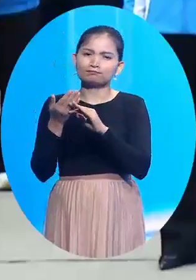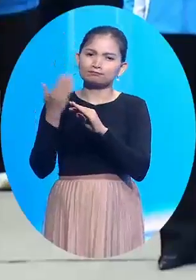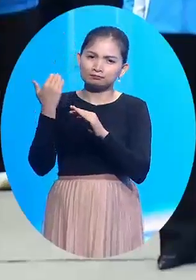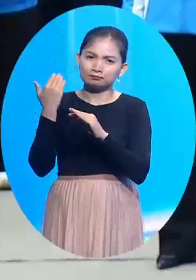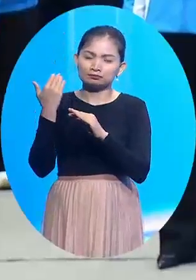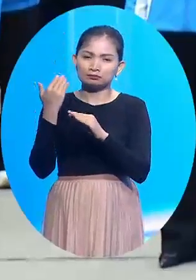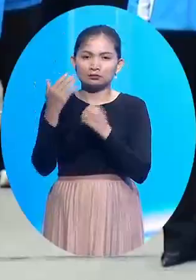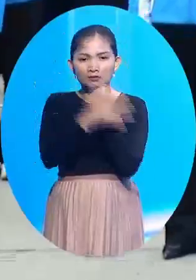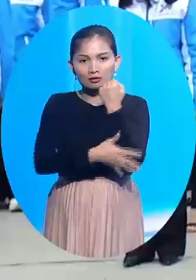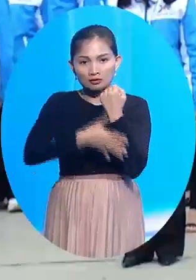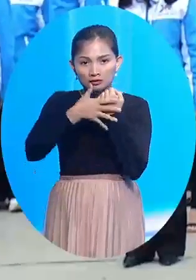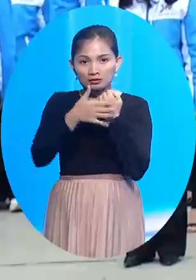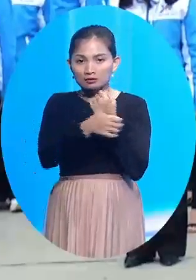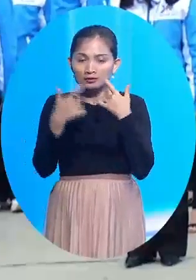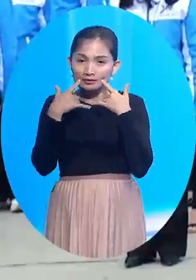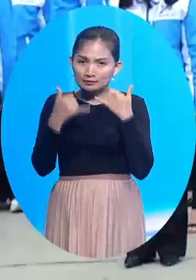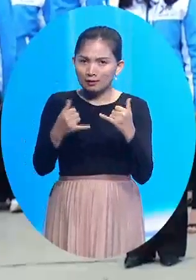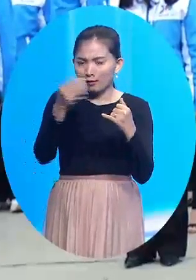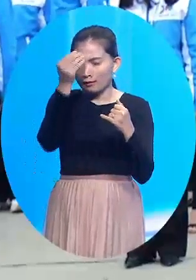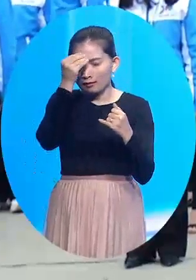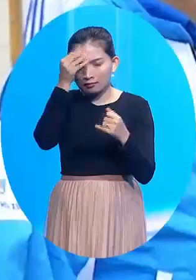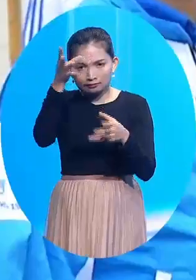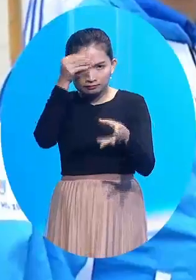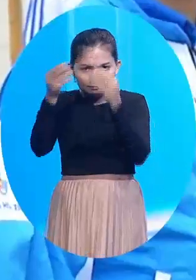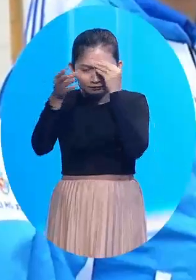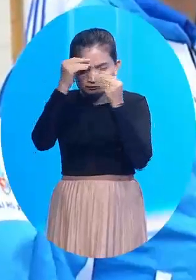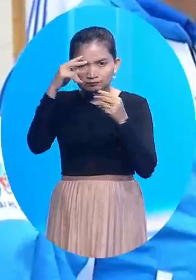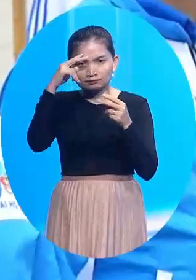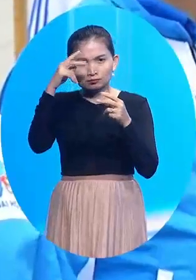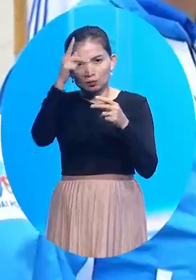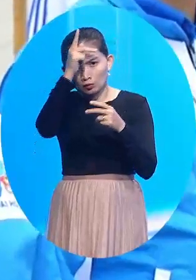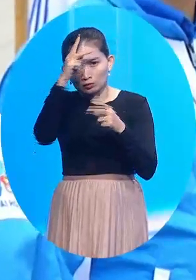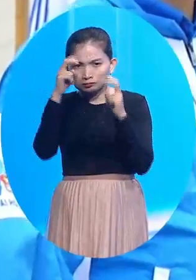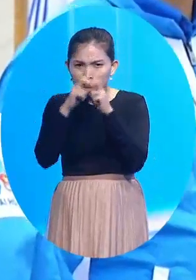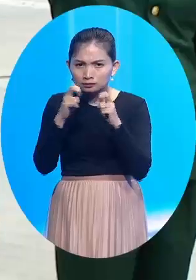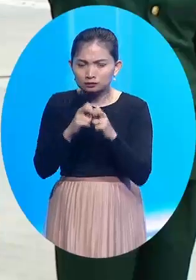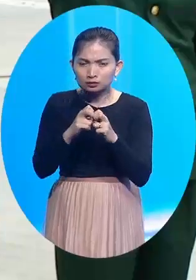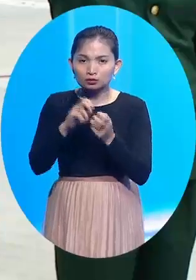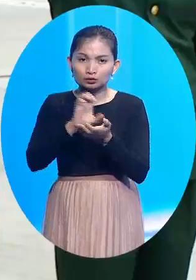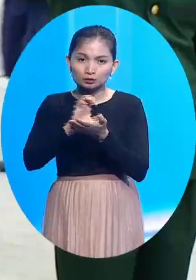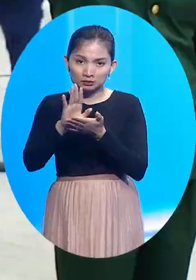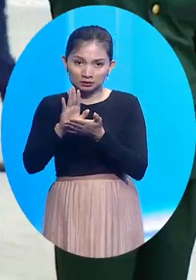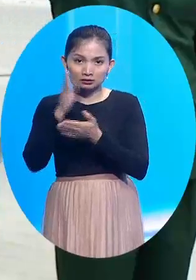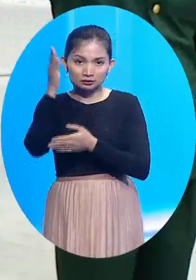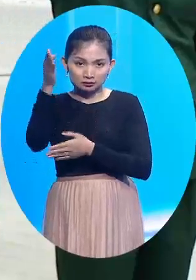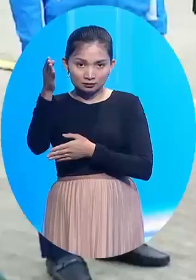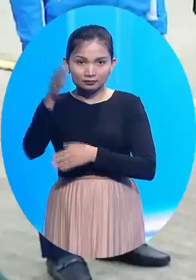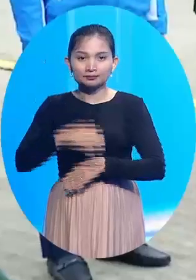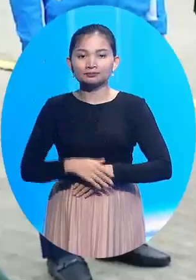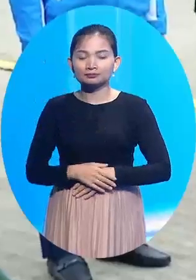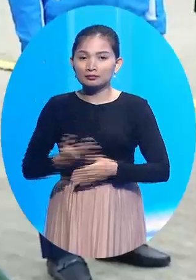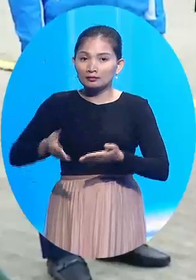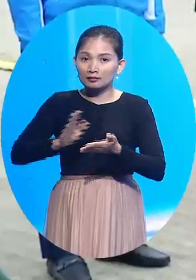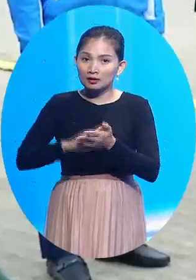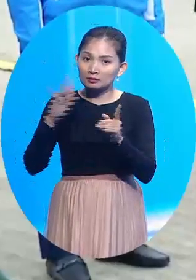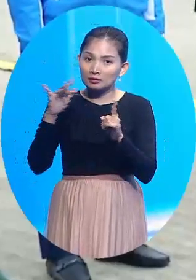thi đua học tập, rèn luyện, tiếp thu tri thức, nghiên cứu khoa học để sẵn sàng hành trang lập thân lập nghiệp, tham gia phát triển kinh tế, sáng